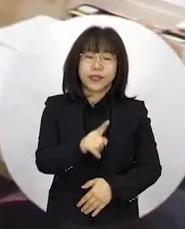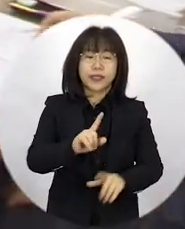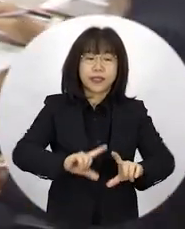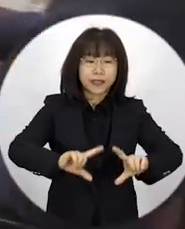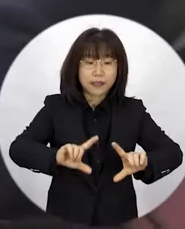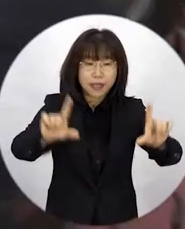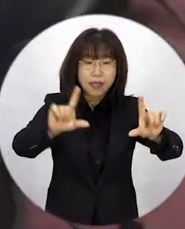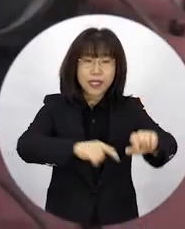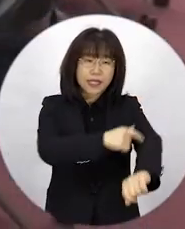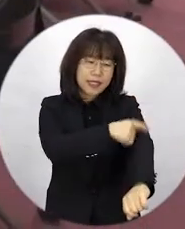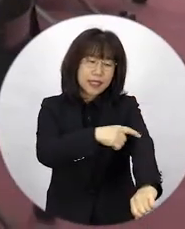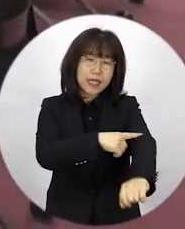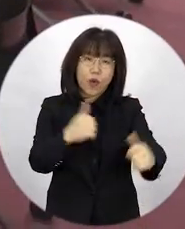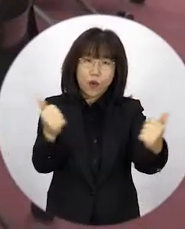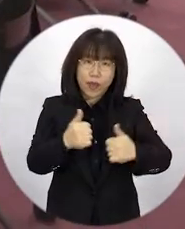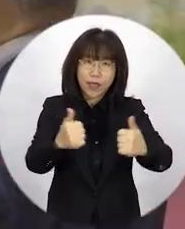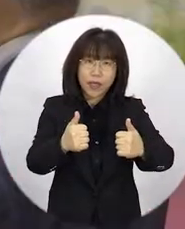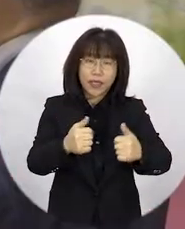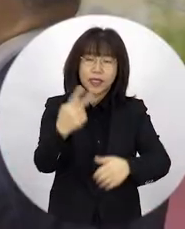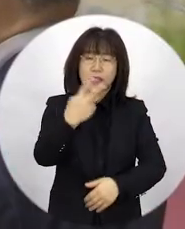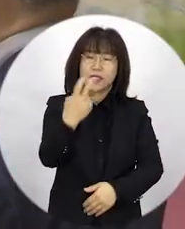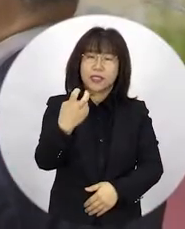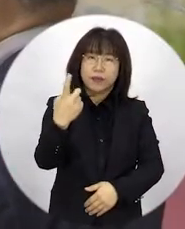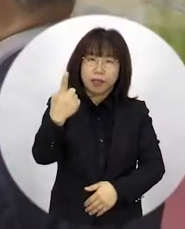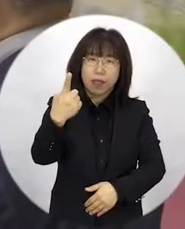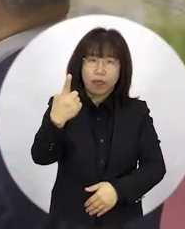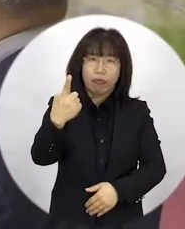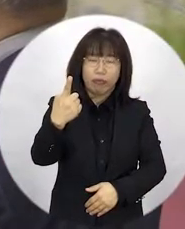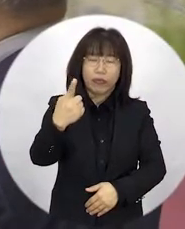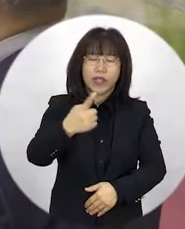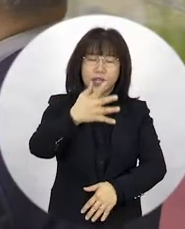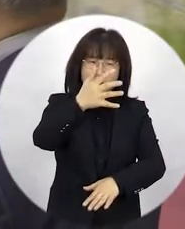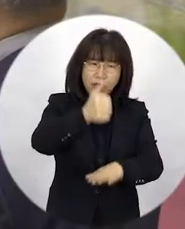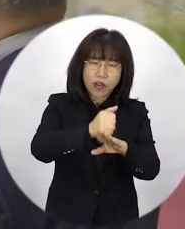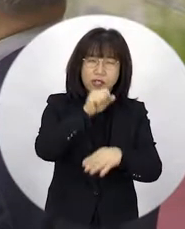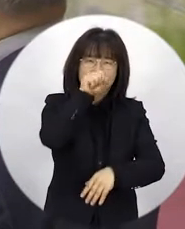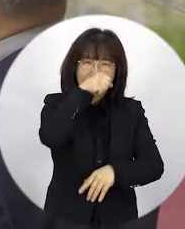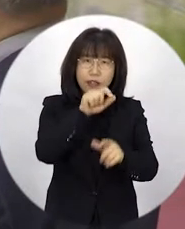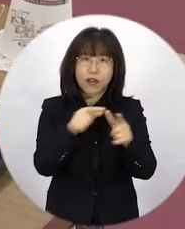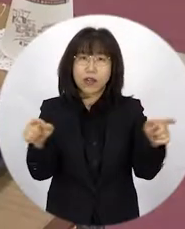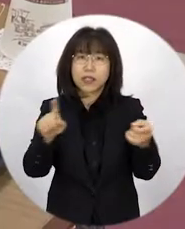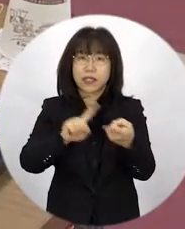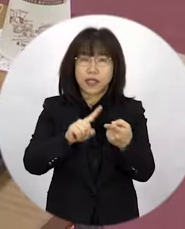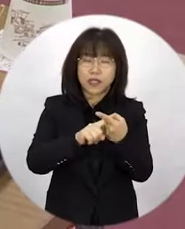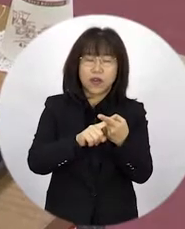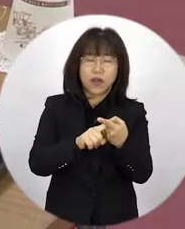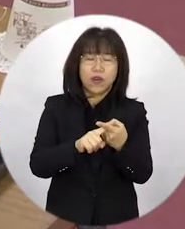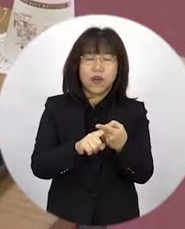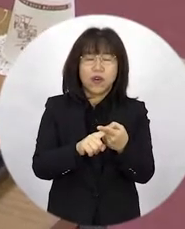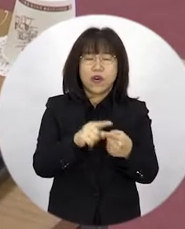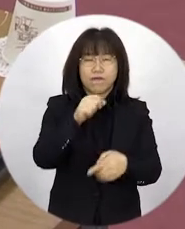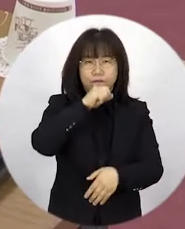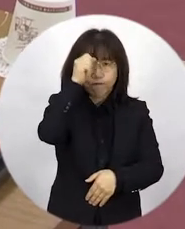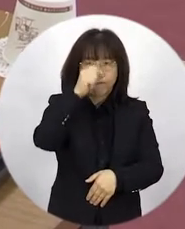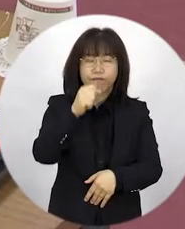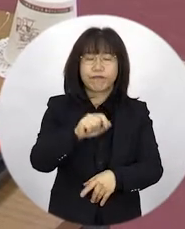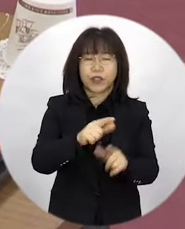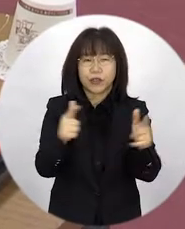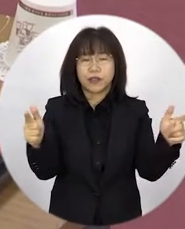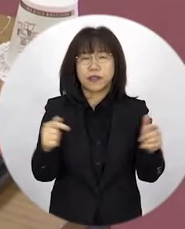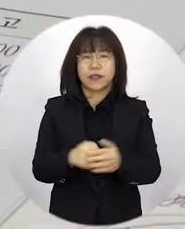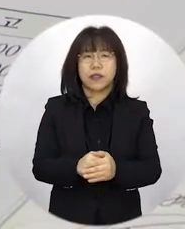이날 이사회에서는 2021년 사업실적 및 수지 결산 승인 등 2건의 주요 안건을 심의 의결했습니다